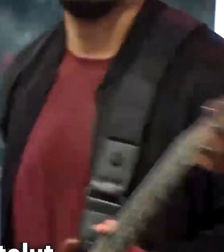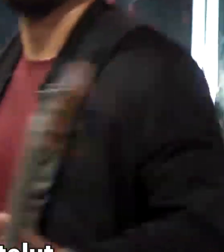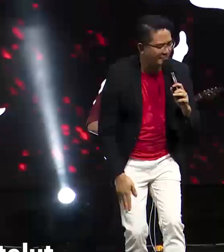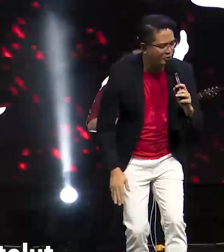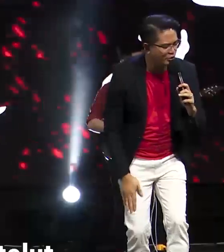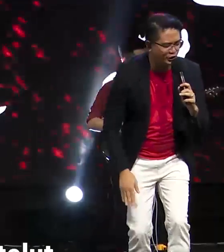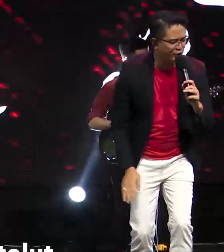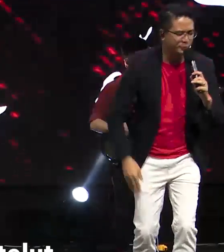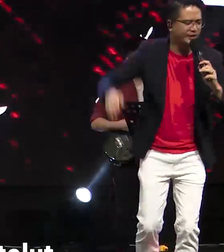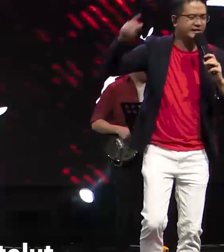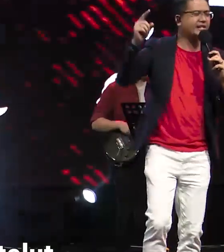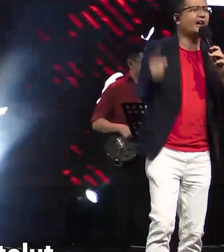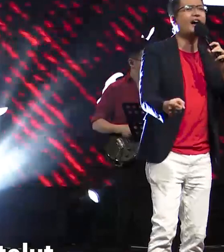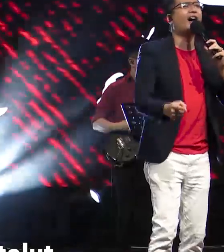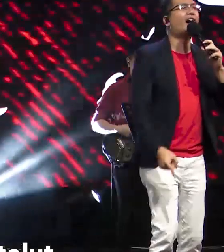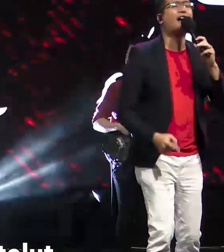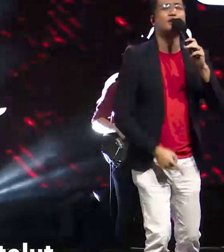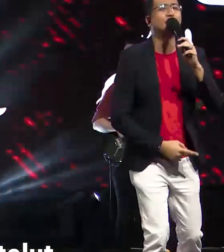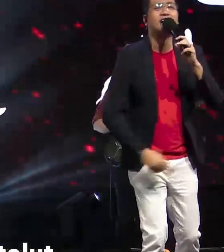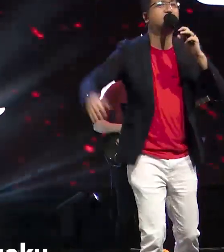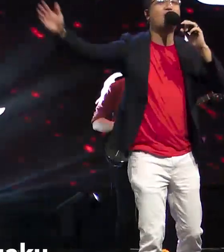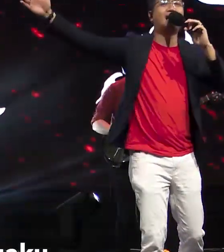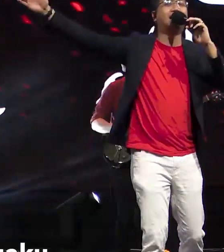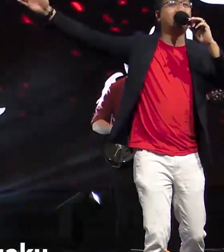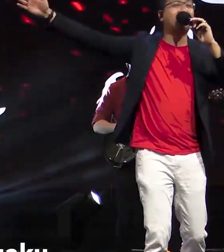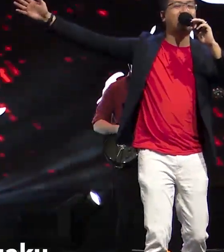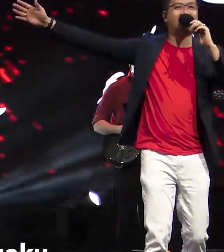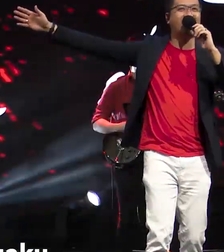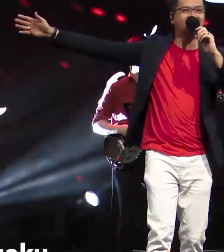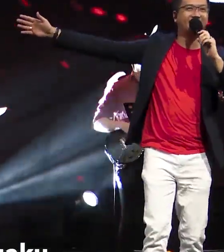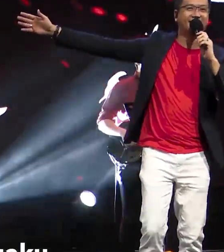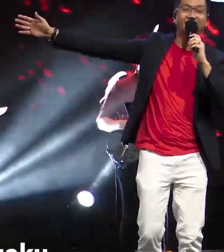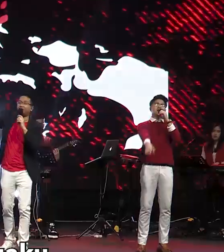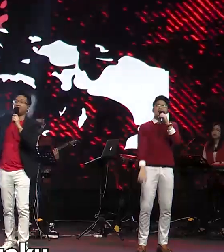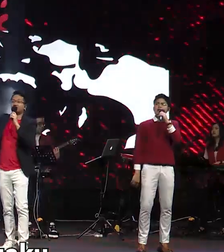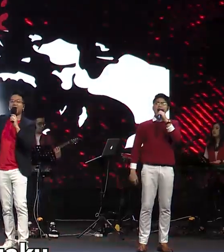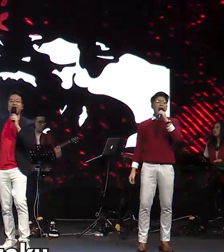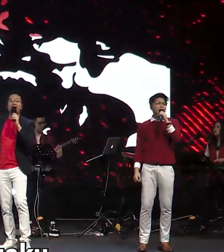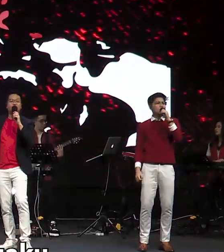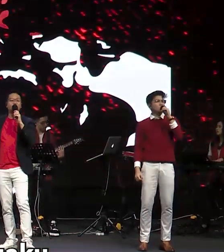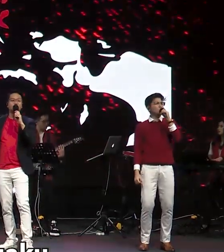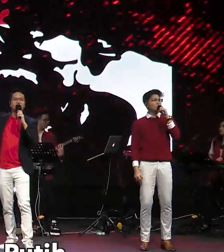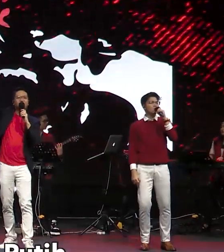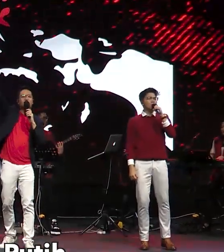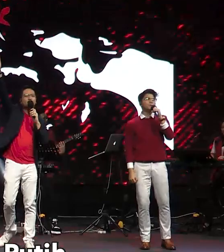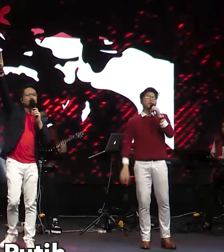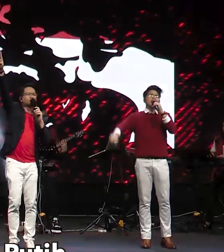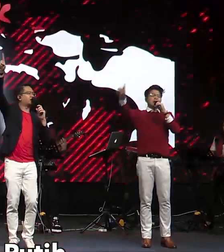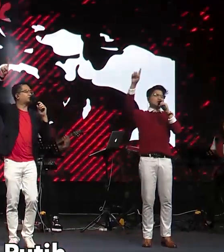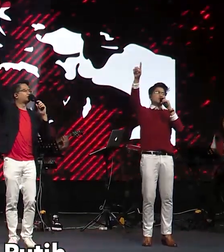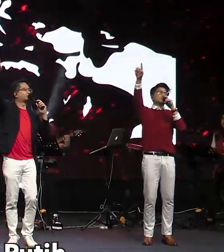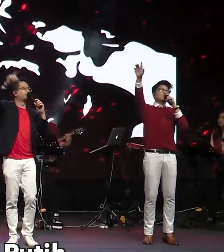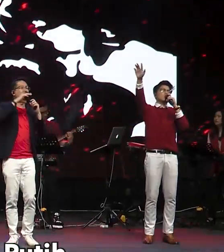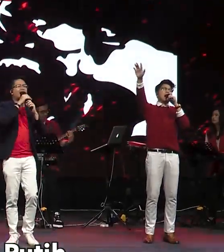hingga setiap lutut bertelut, semua lidah kan mengaku